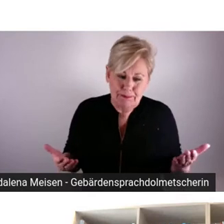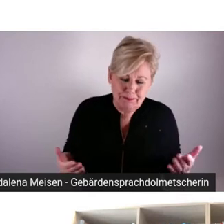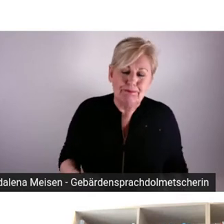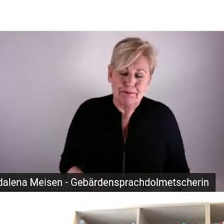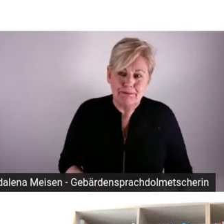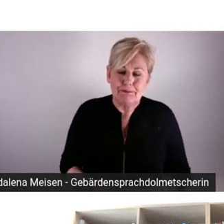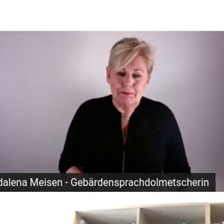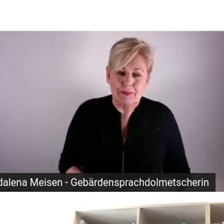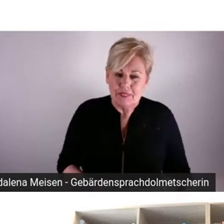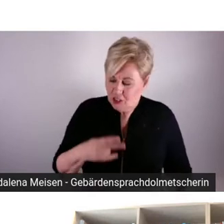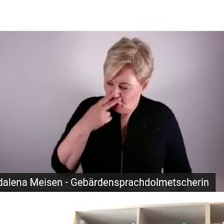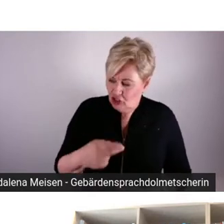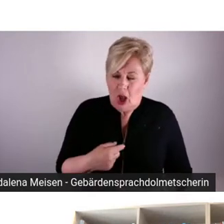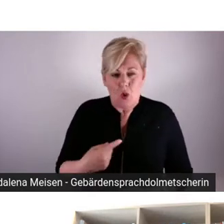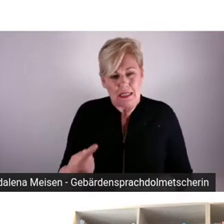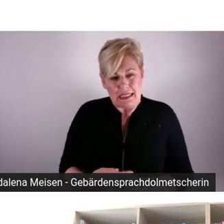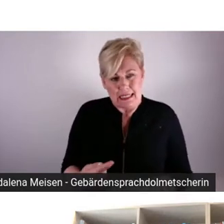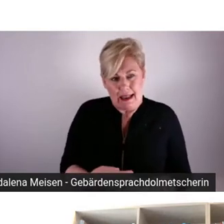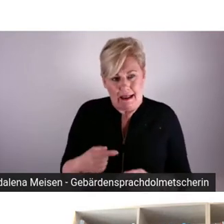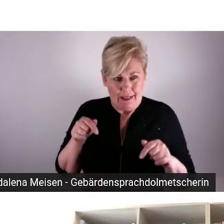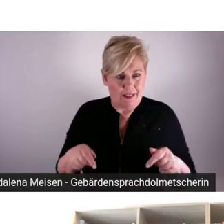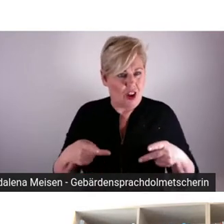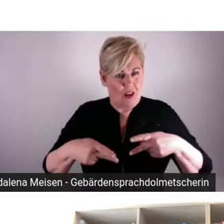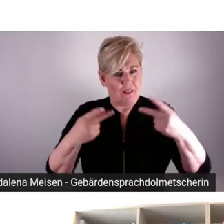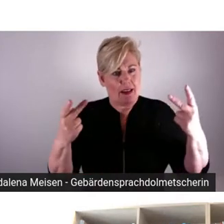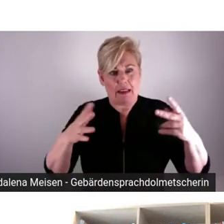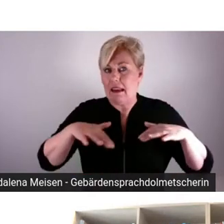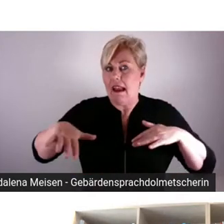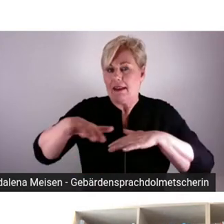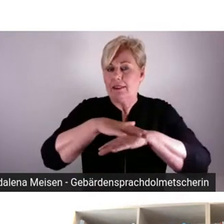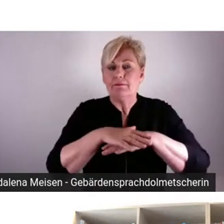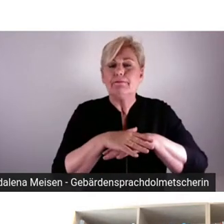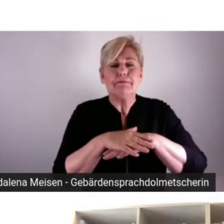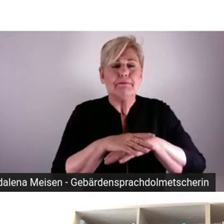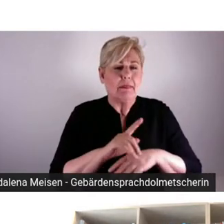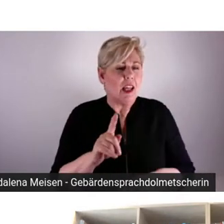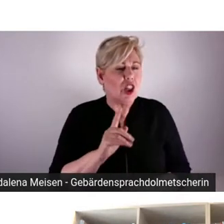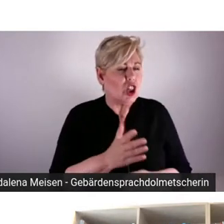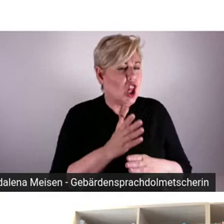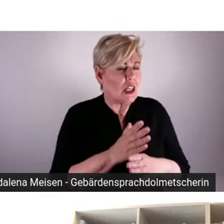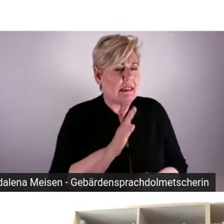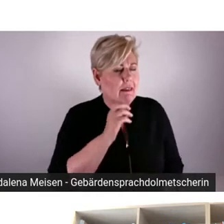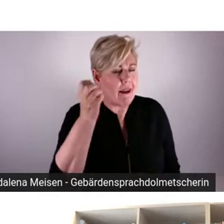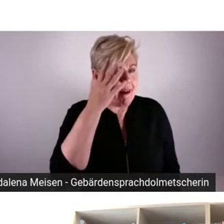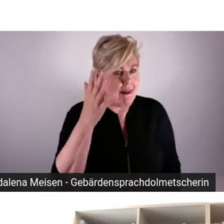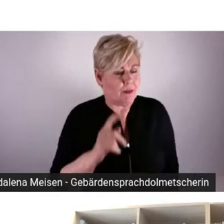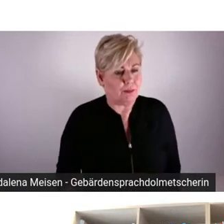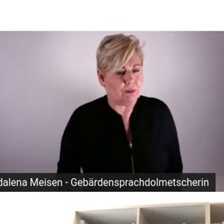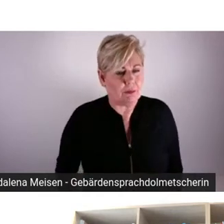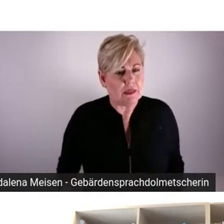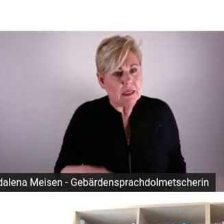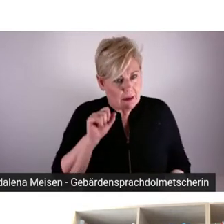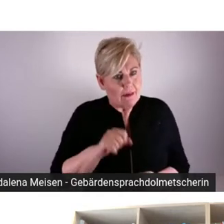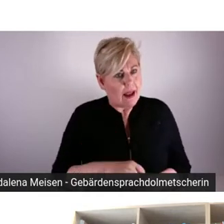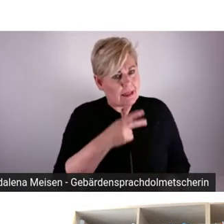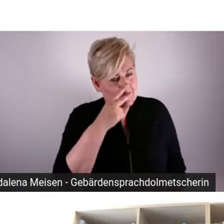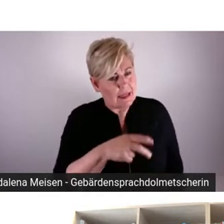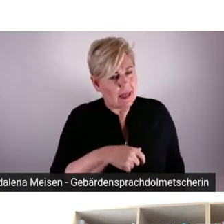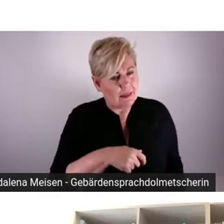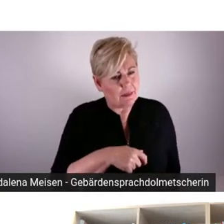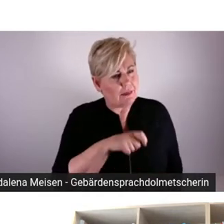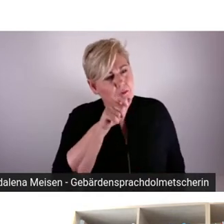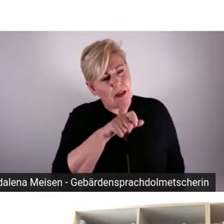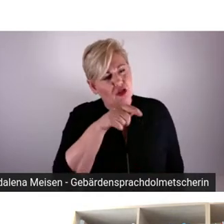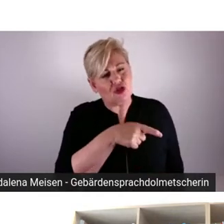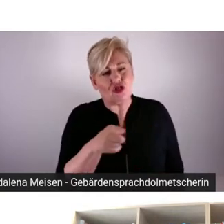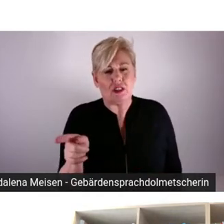Zahlen ansieht, die in der Öffentlichkeit, glaube ich, immer noch nicht klar genug sind, dann sieht man, dass Menschen an oder unter der